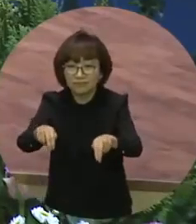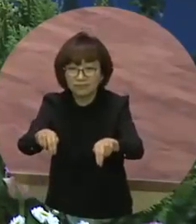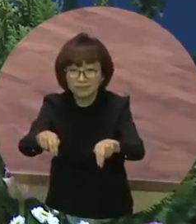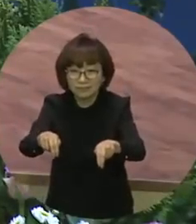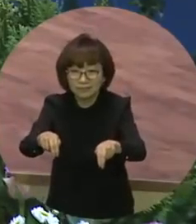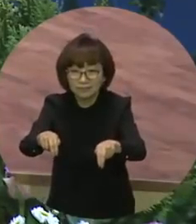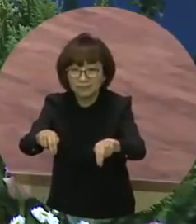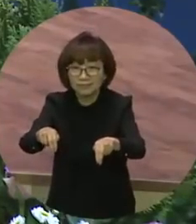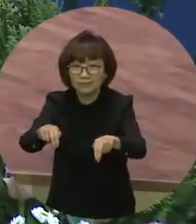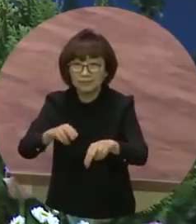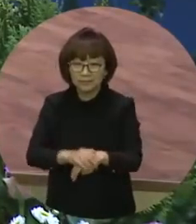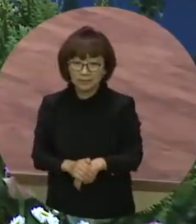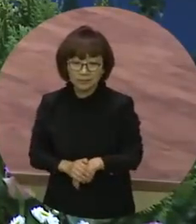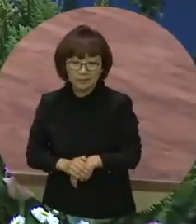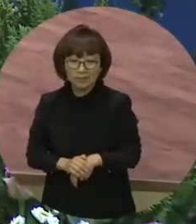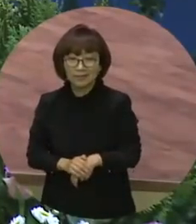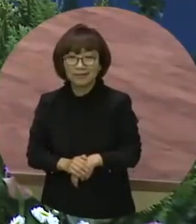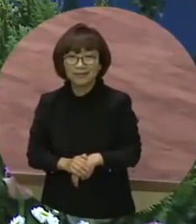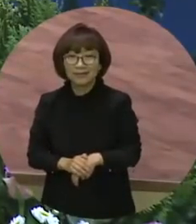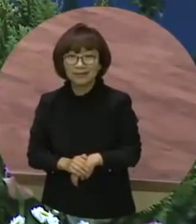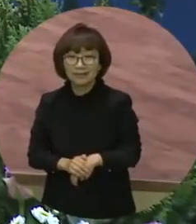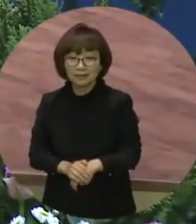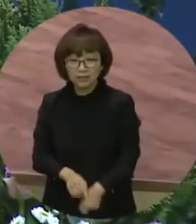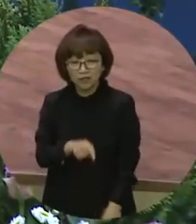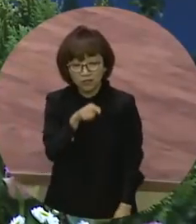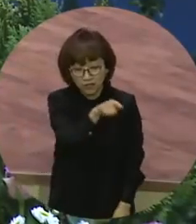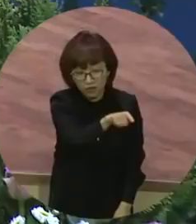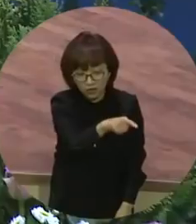말입니까? 당신과 나와의 이